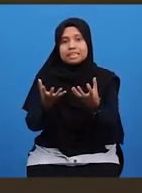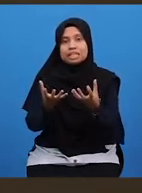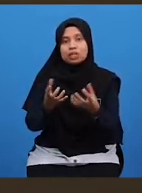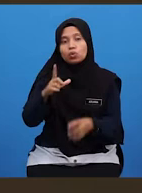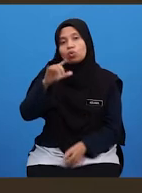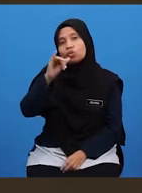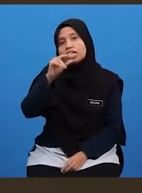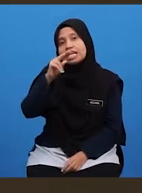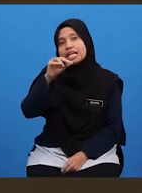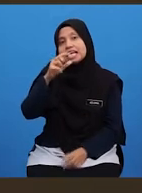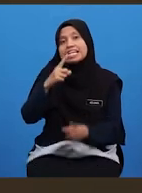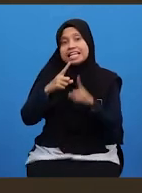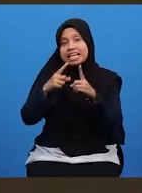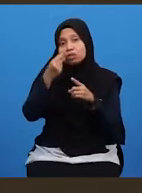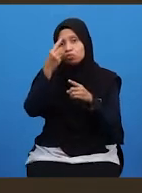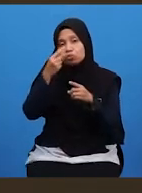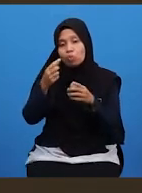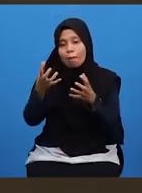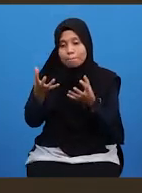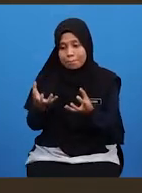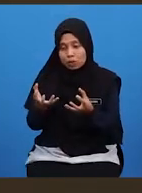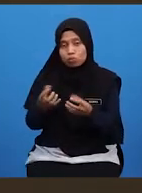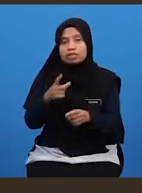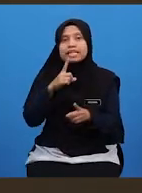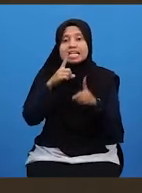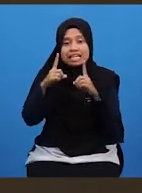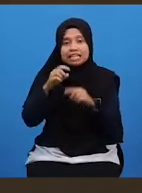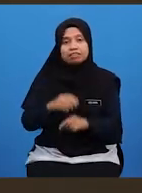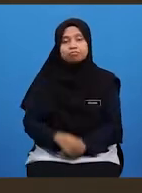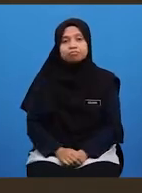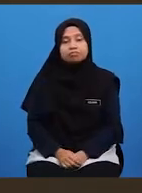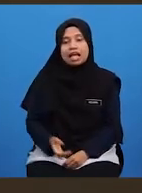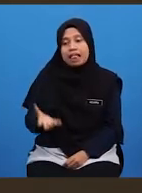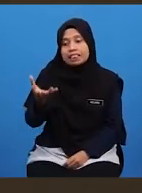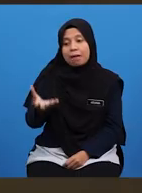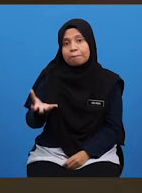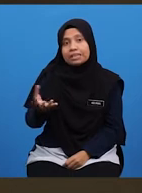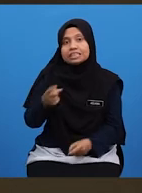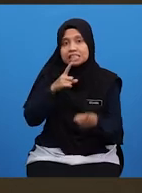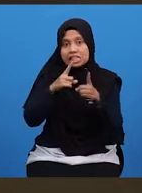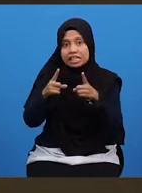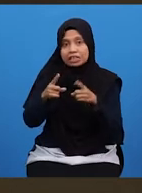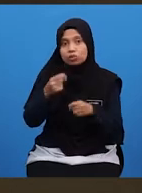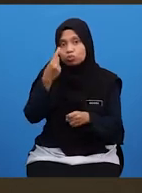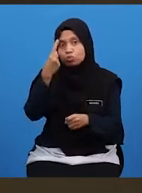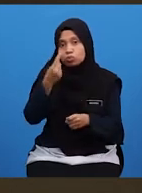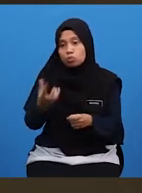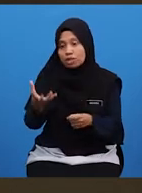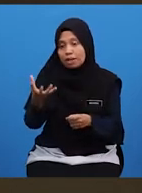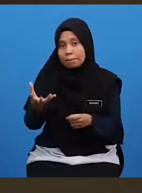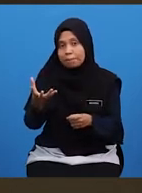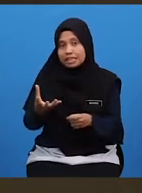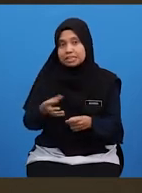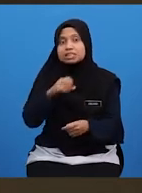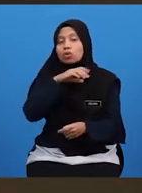sebagai bekas acuan untuk membekukan lilin. Penapis lilin, digunakan untuk menapis